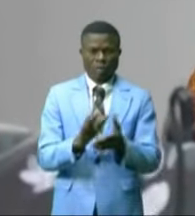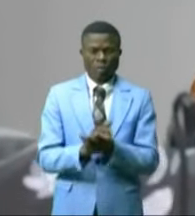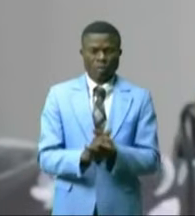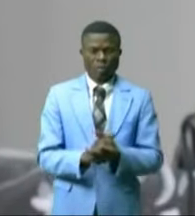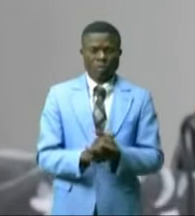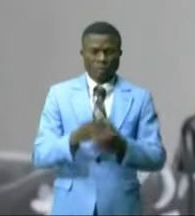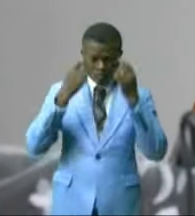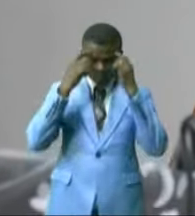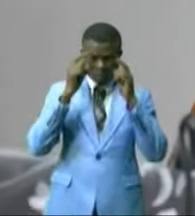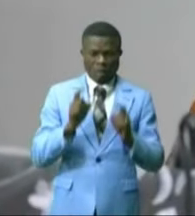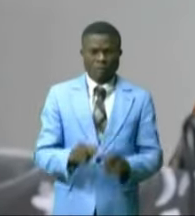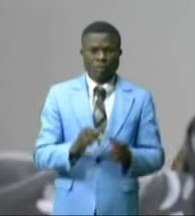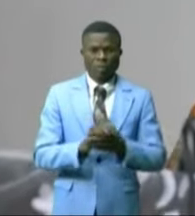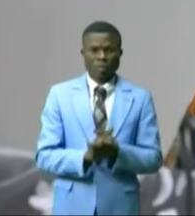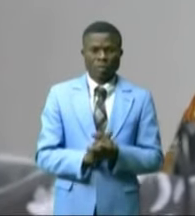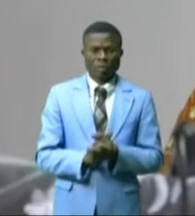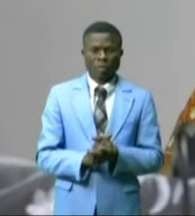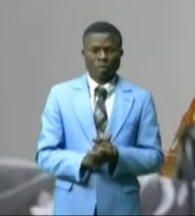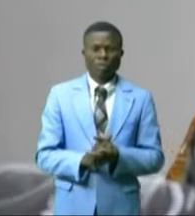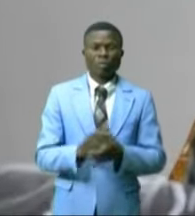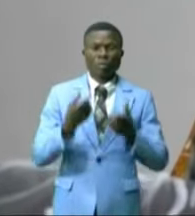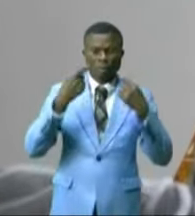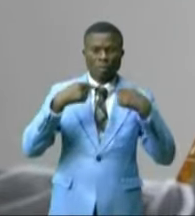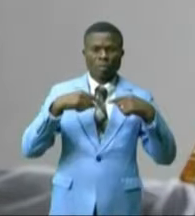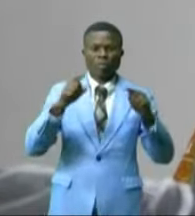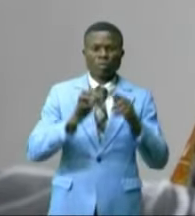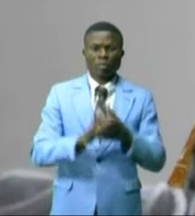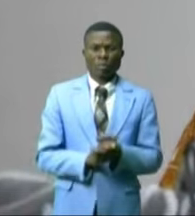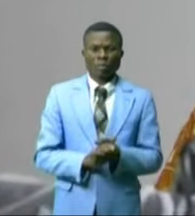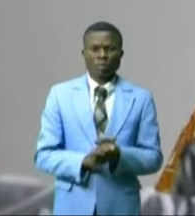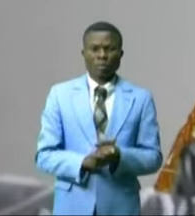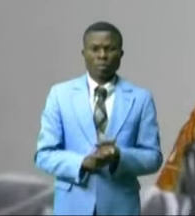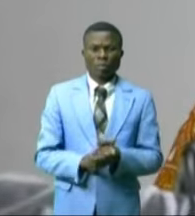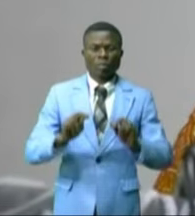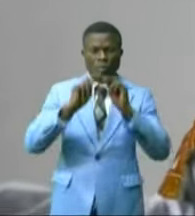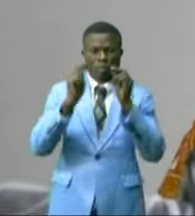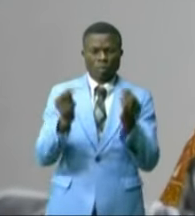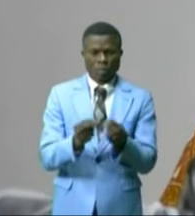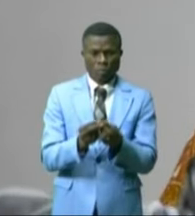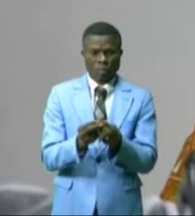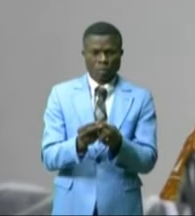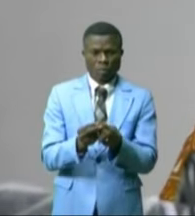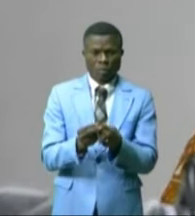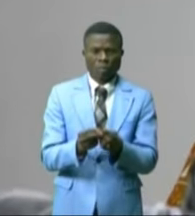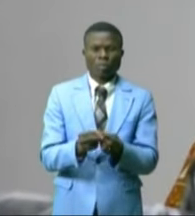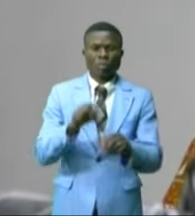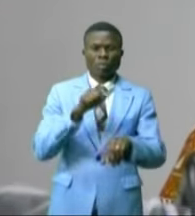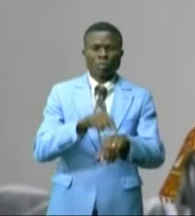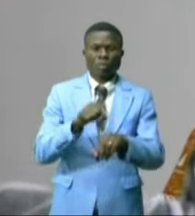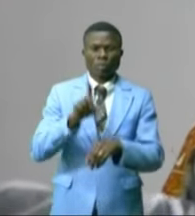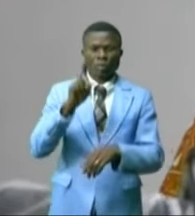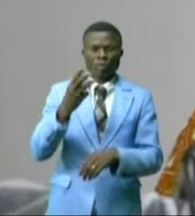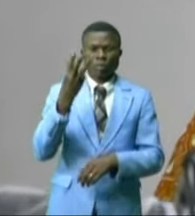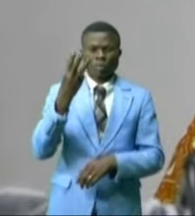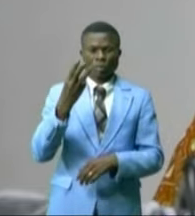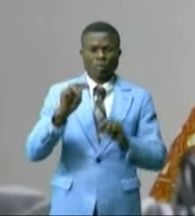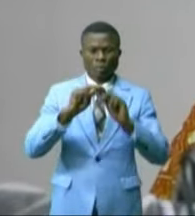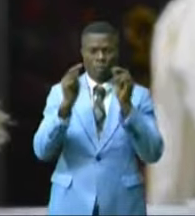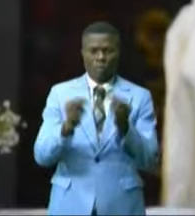convenu de décréter la nouvelle décennie à partir de cette année 2023, la décennie